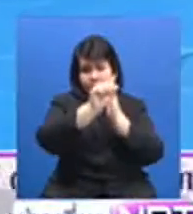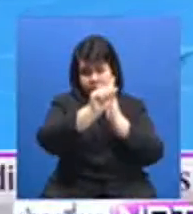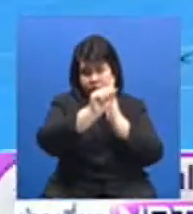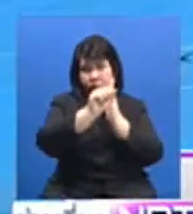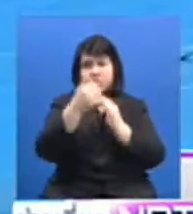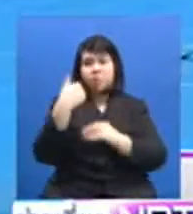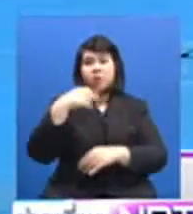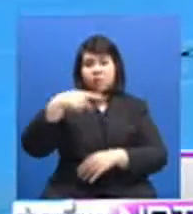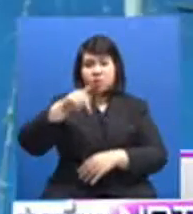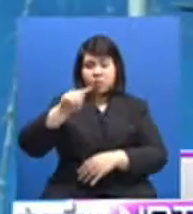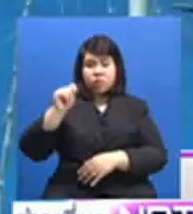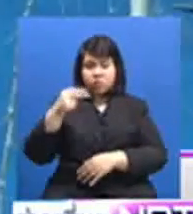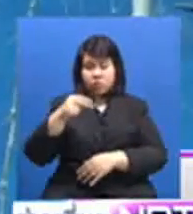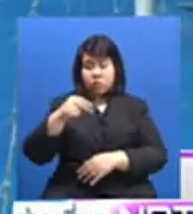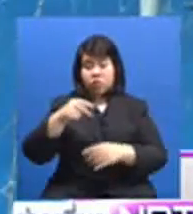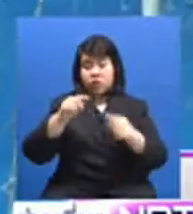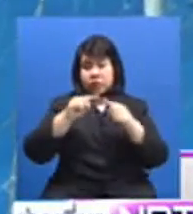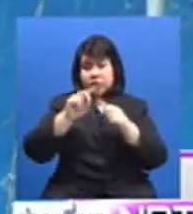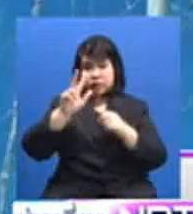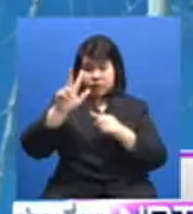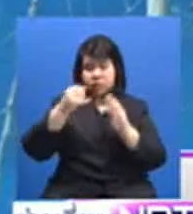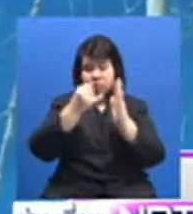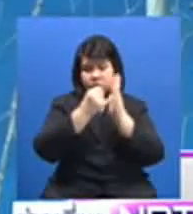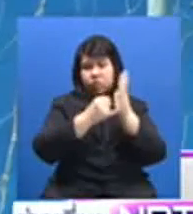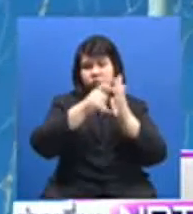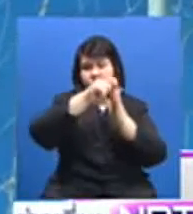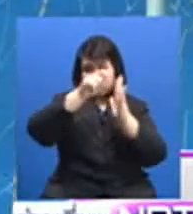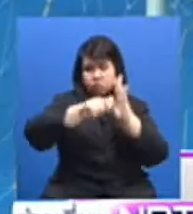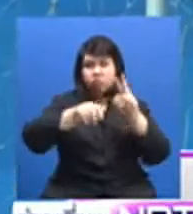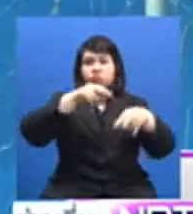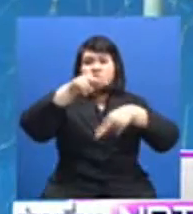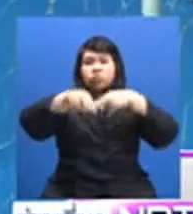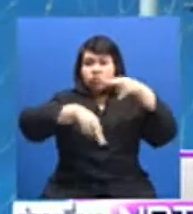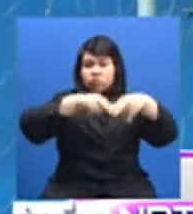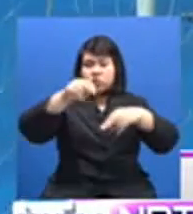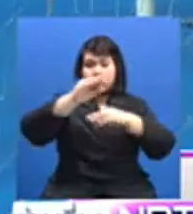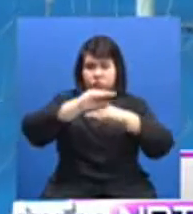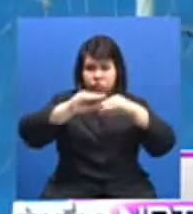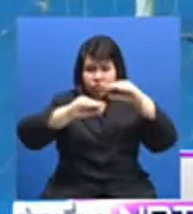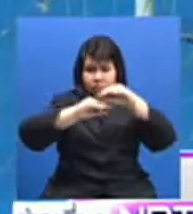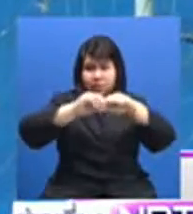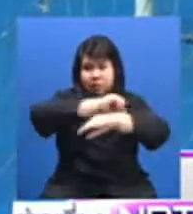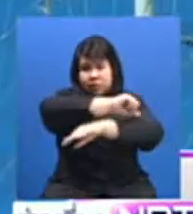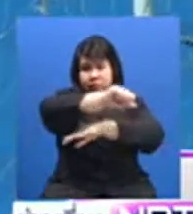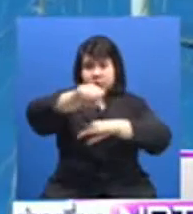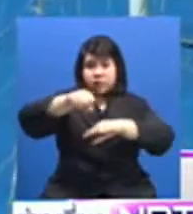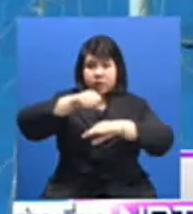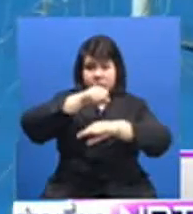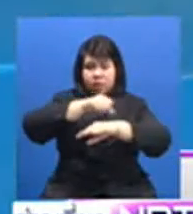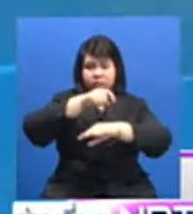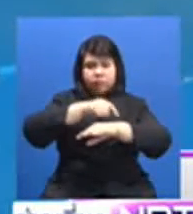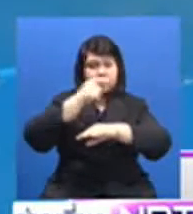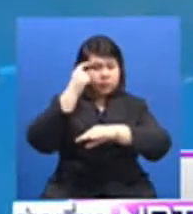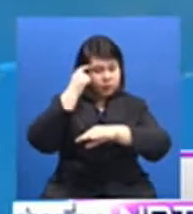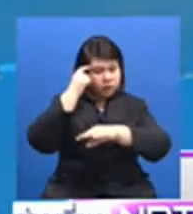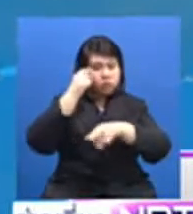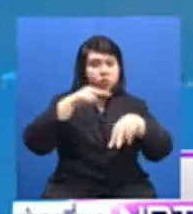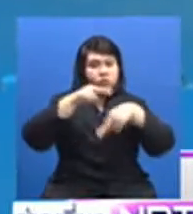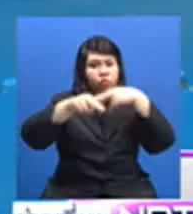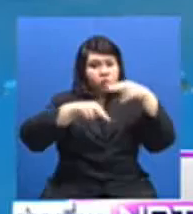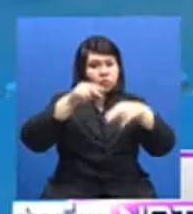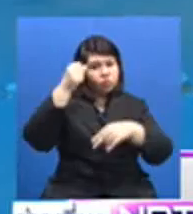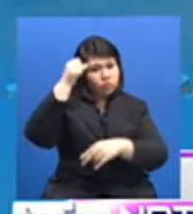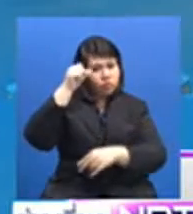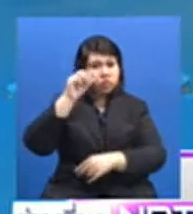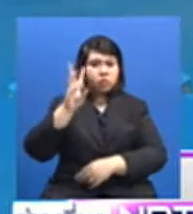เขท 3 น.ราชสีมาได้ส่งจนาที ลงพื้ที่ตรวจสอบโงการก่อสร้าง 2 ทีมคาดใช้เวลาตรวจสอบายใ 60